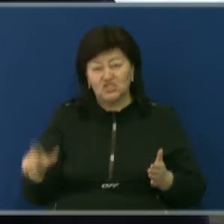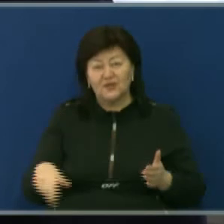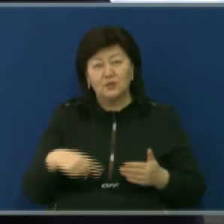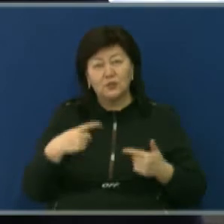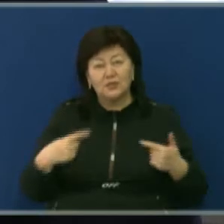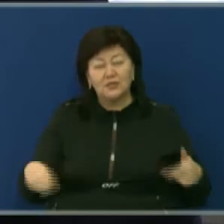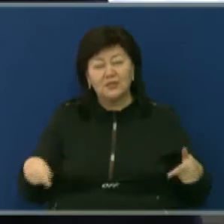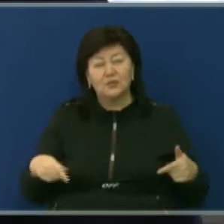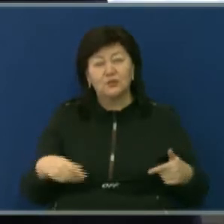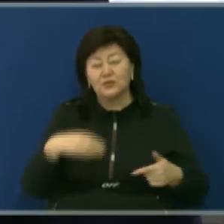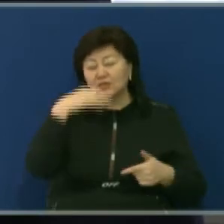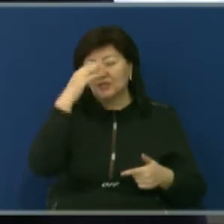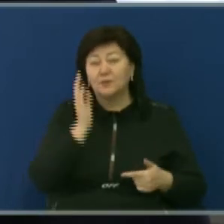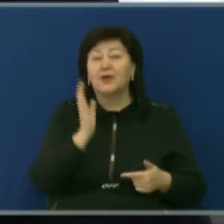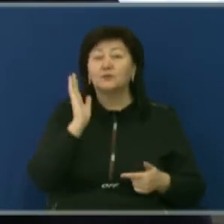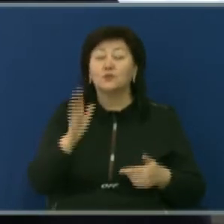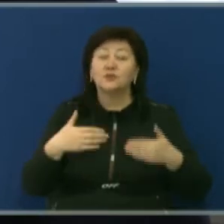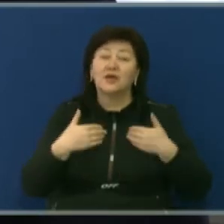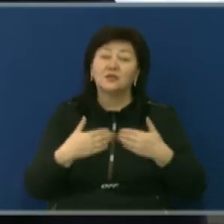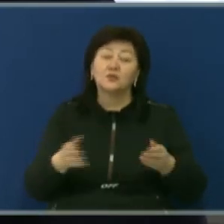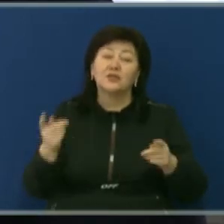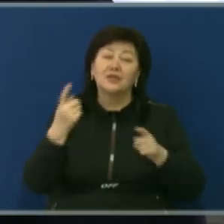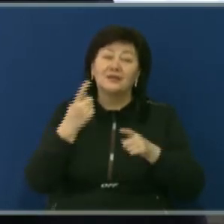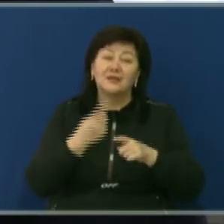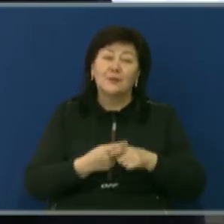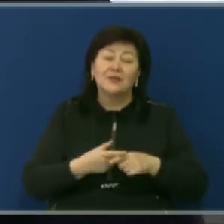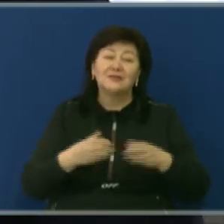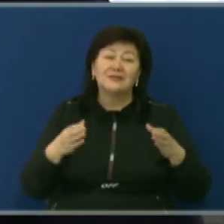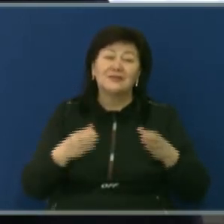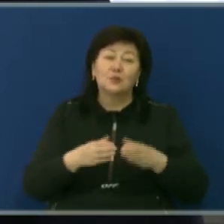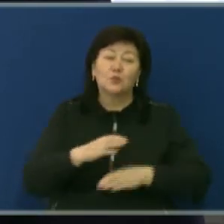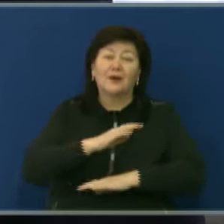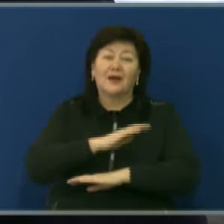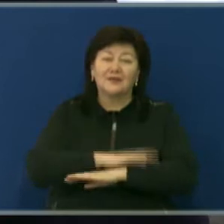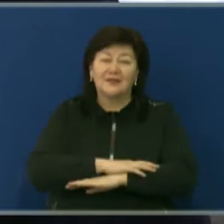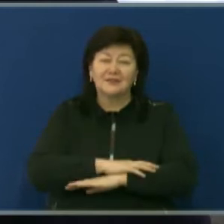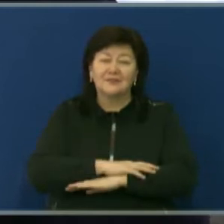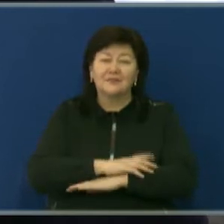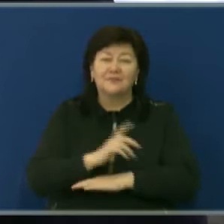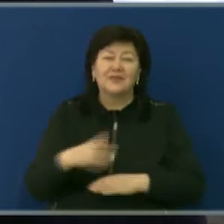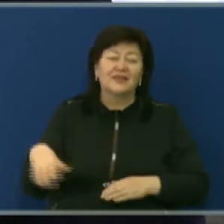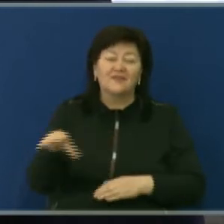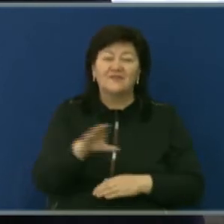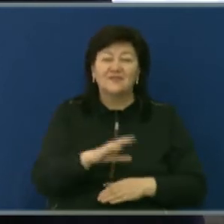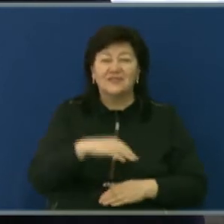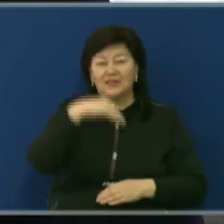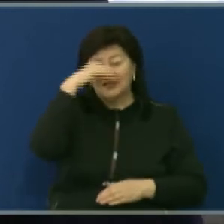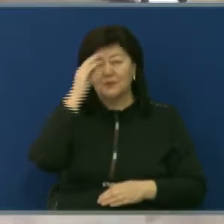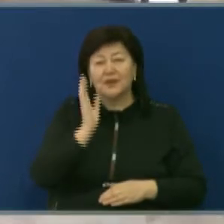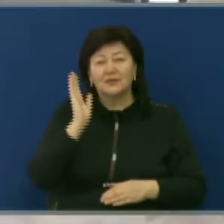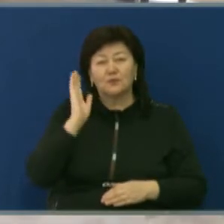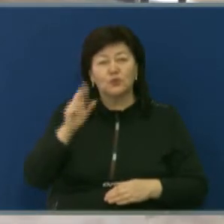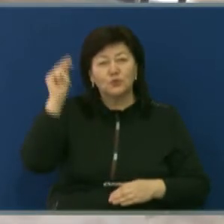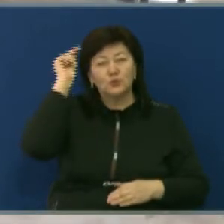остальных учащихся будет организована дополнительная еще группа или класс. И таким образом все будут иметь возможность